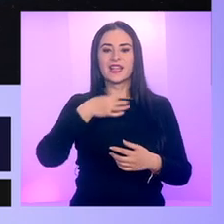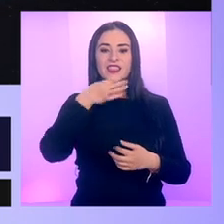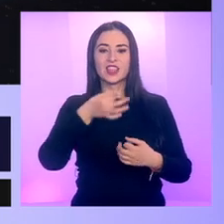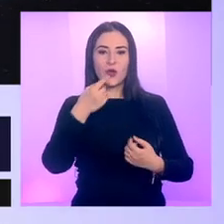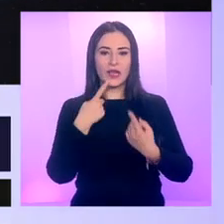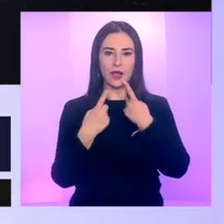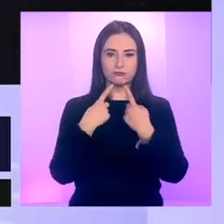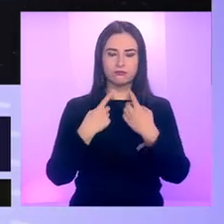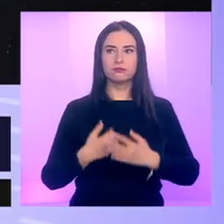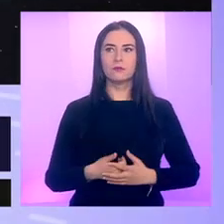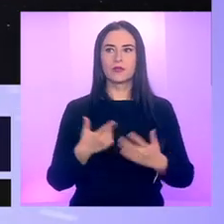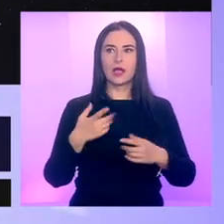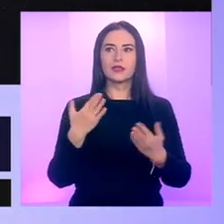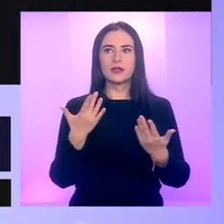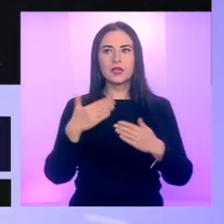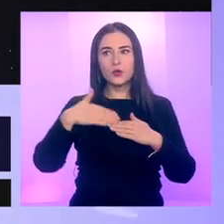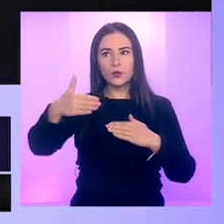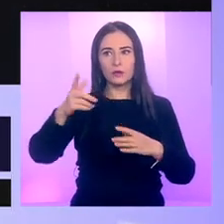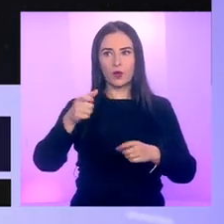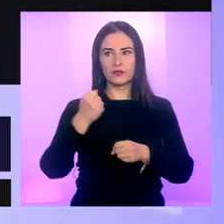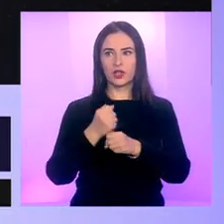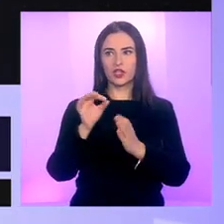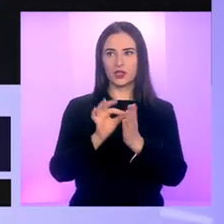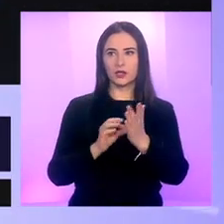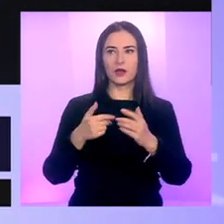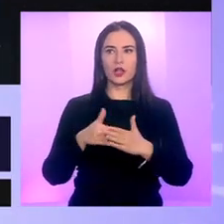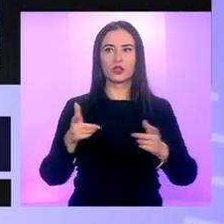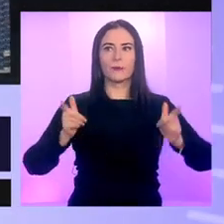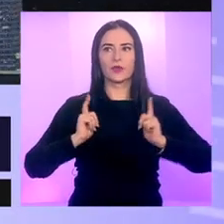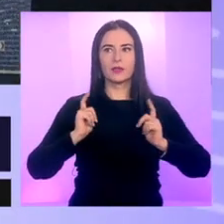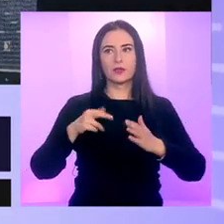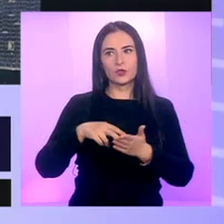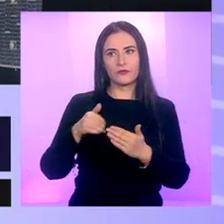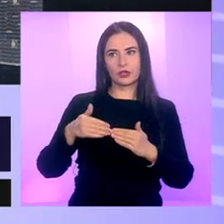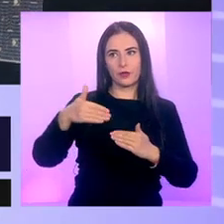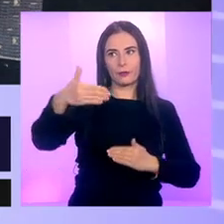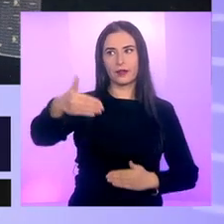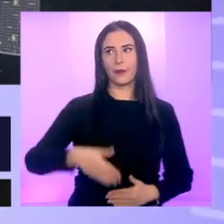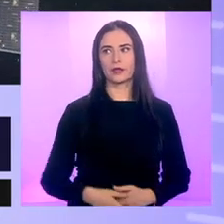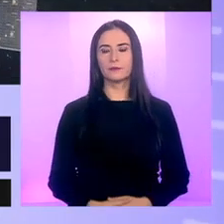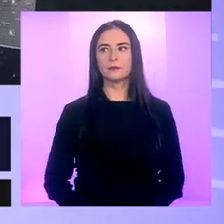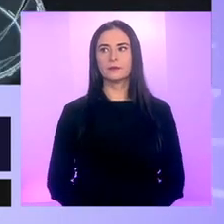este dovedită, oamenii culeg datele necesare de acolo și merg mai departe, să-i spunem așa?